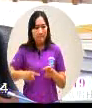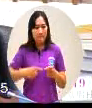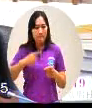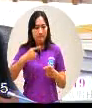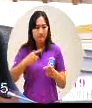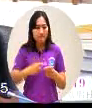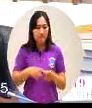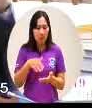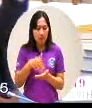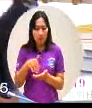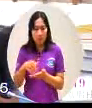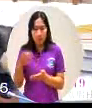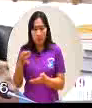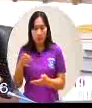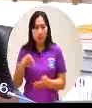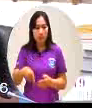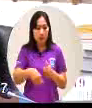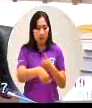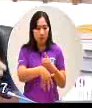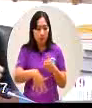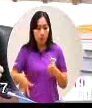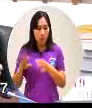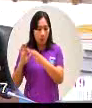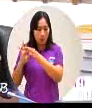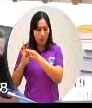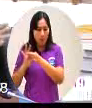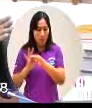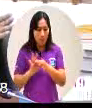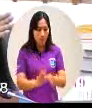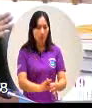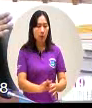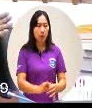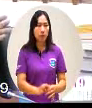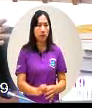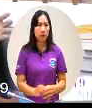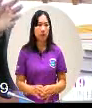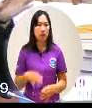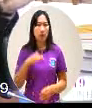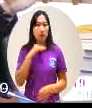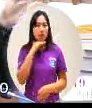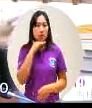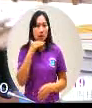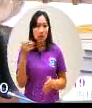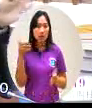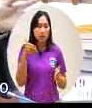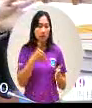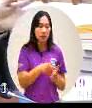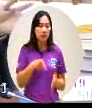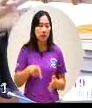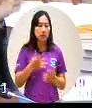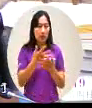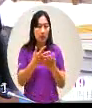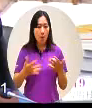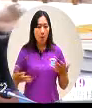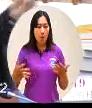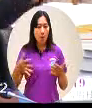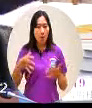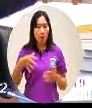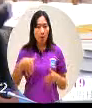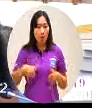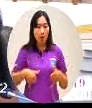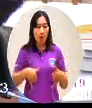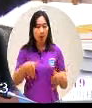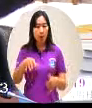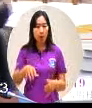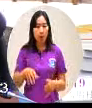成医生，这样这套系统继续走，走到有一天我们的捐赠系统如果这个网络都整得差不多了，我们的捐赠系